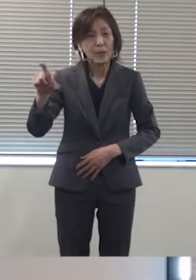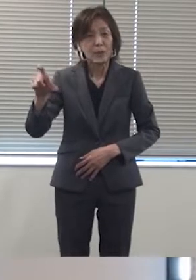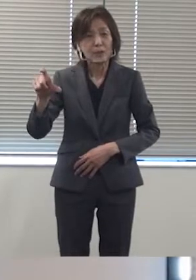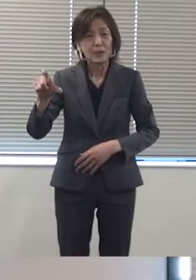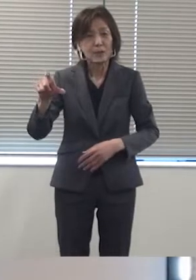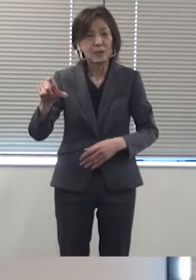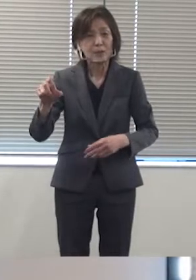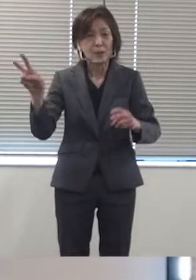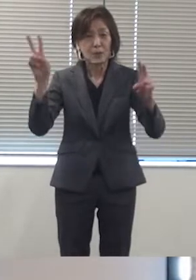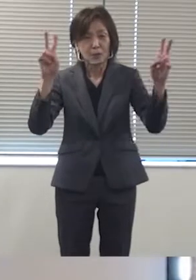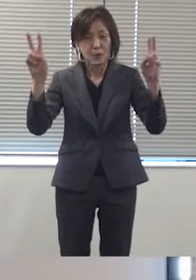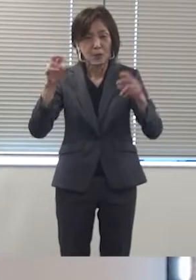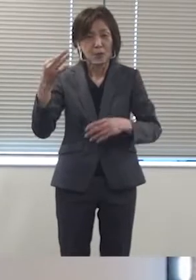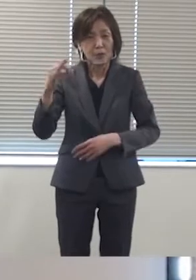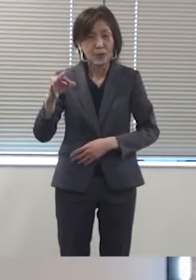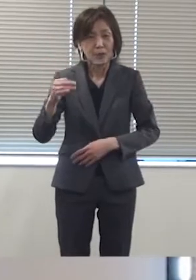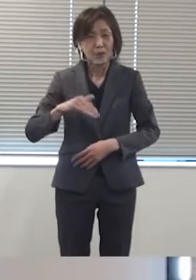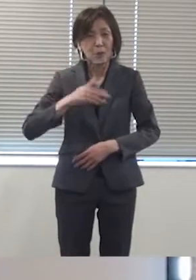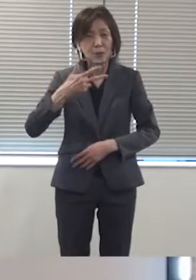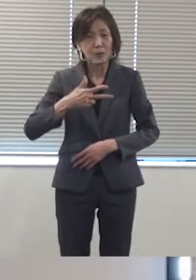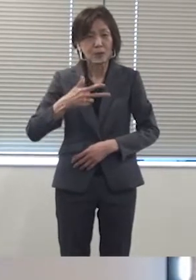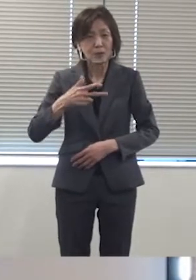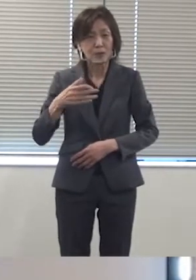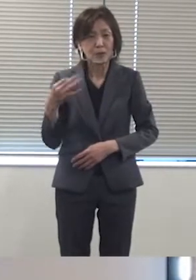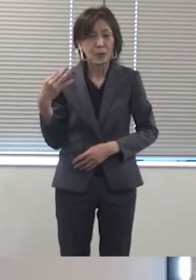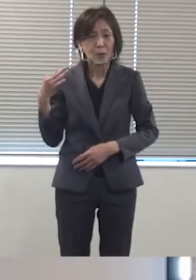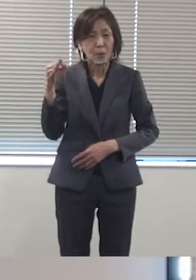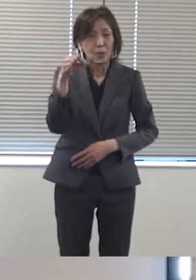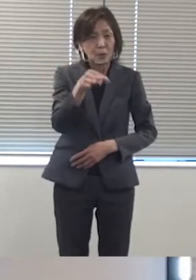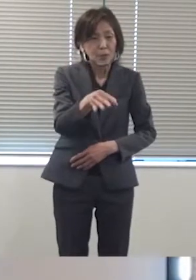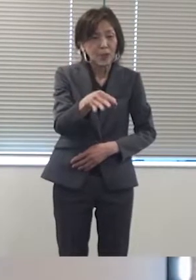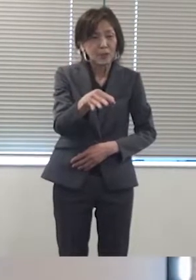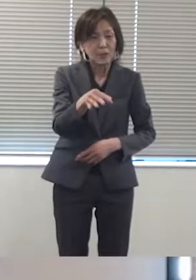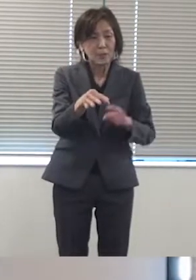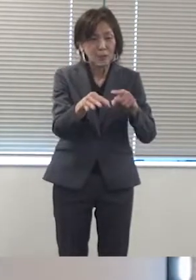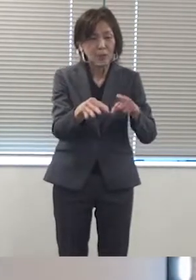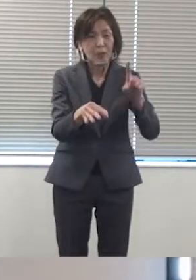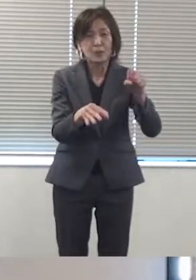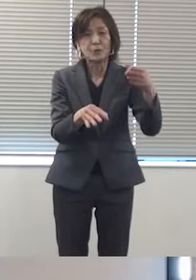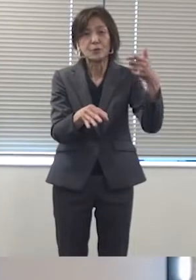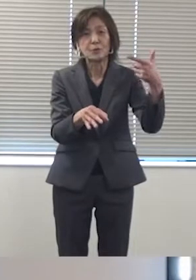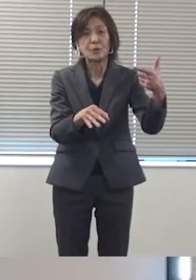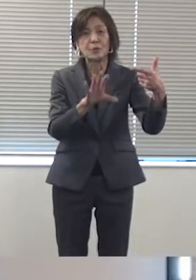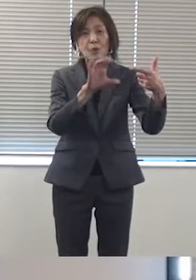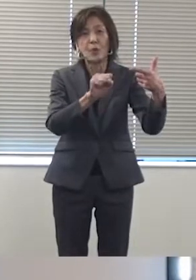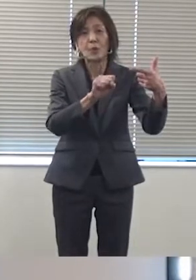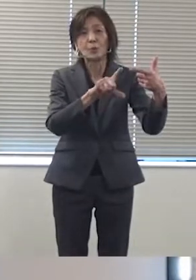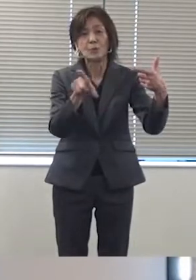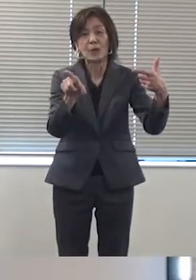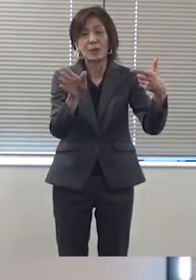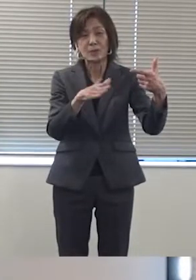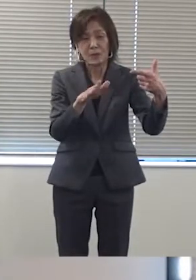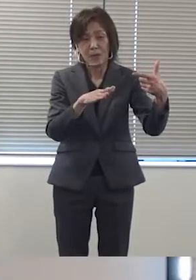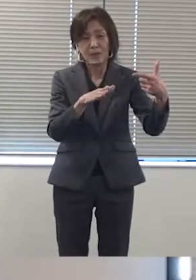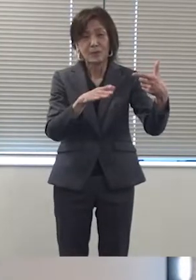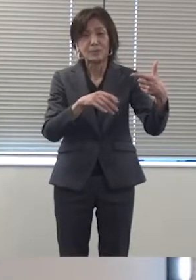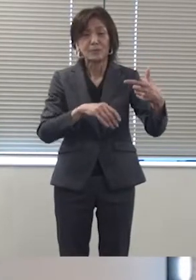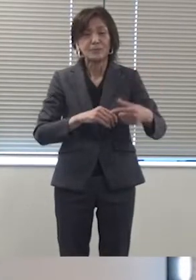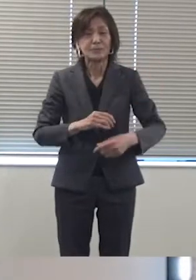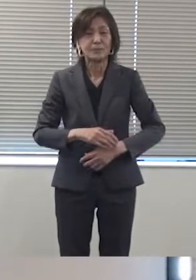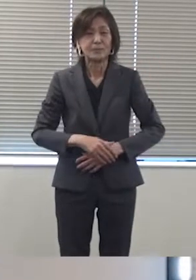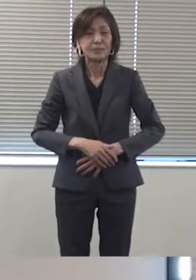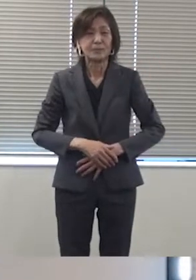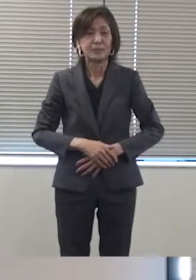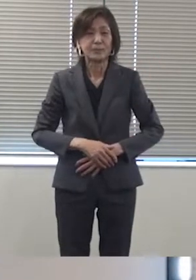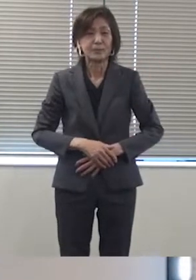担も全体で16億円程度になる見込みなんですが、債務負担を起こすということにしております。その